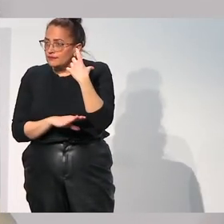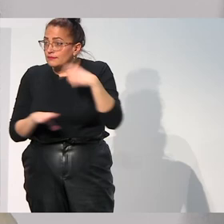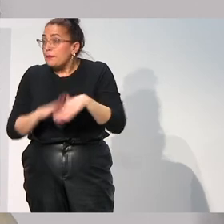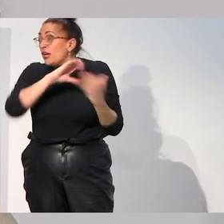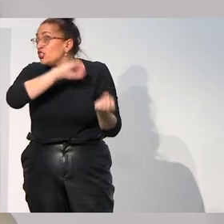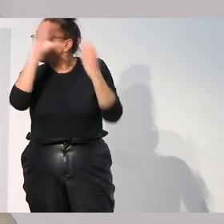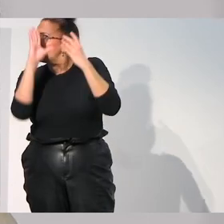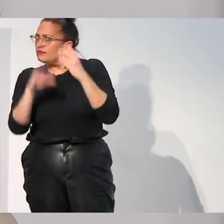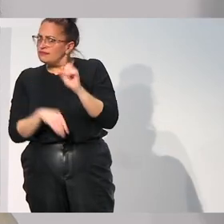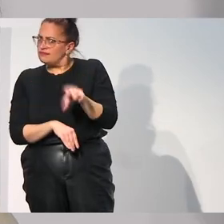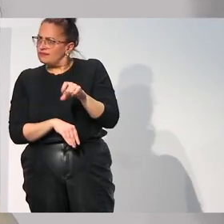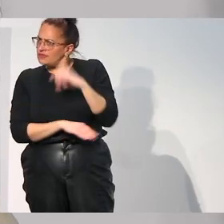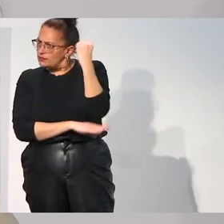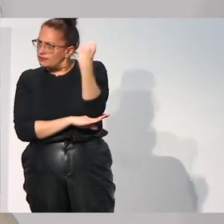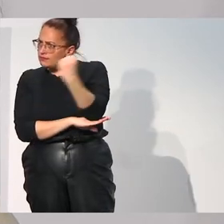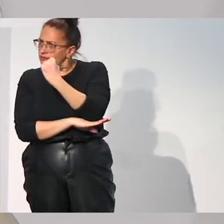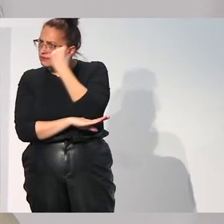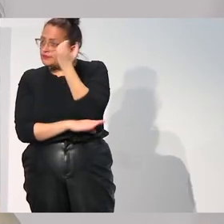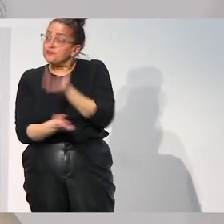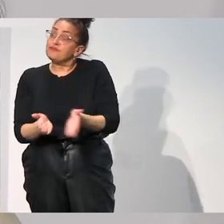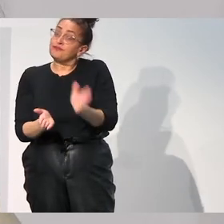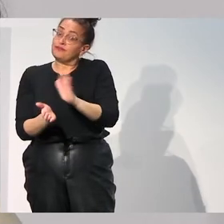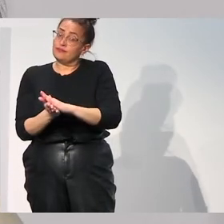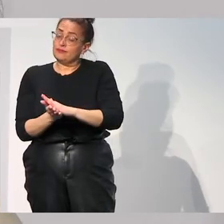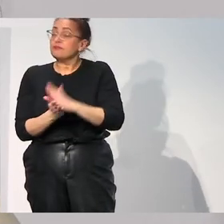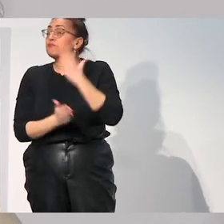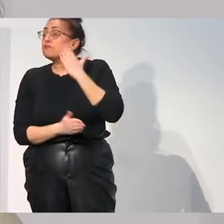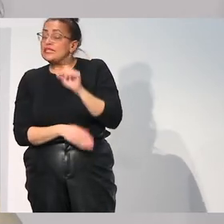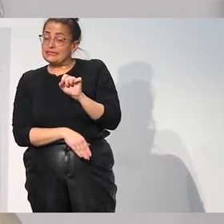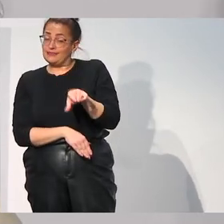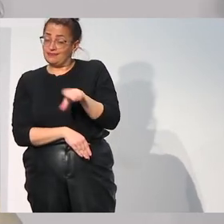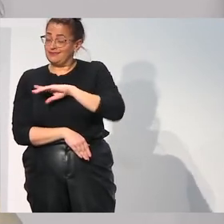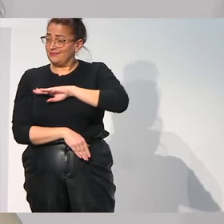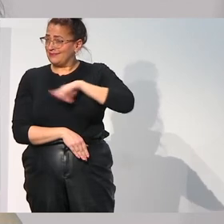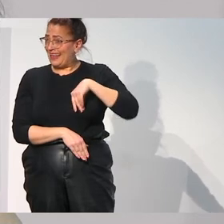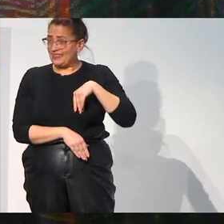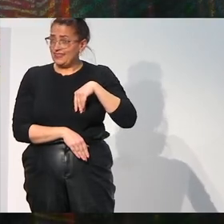de très, très triste avec le dernier d'une espèce, c'est que